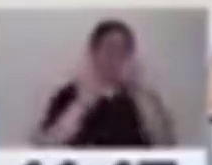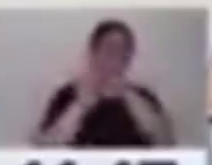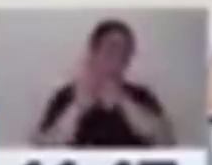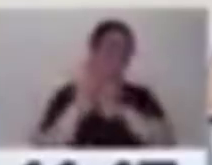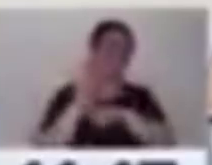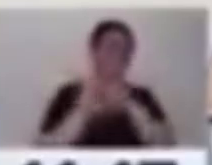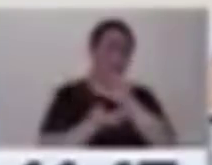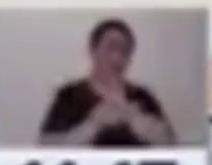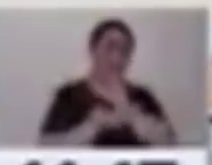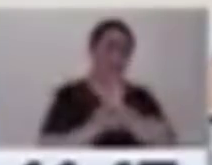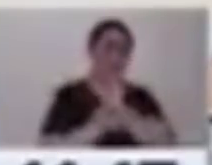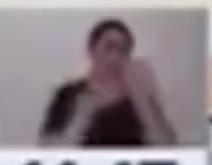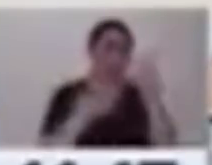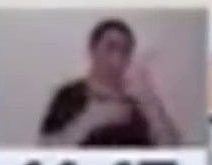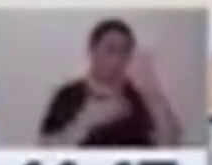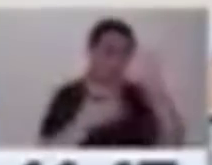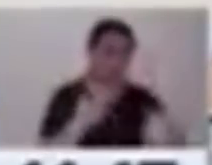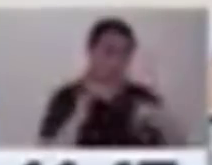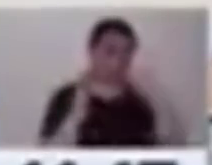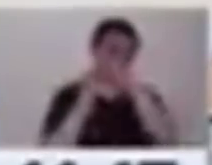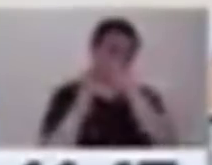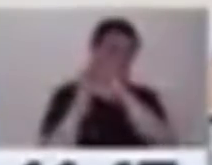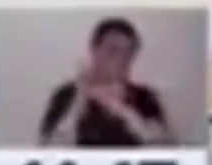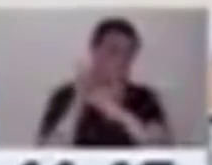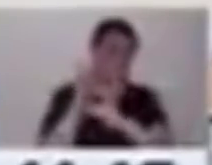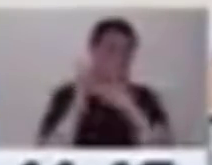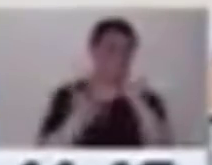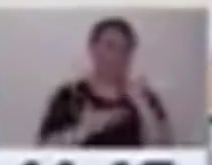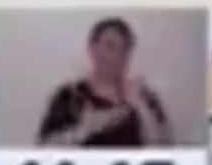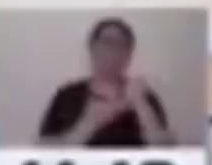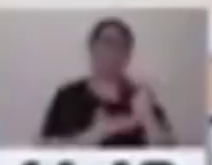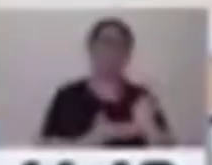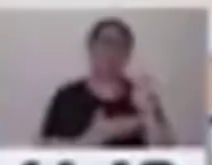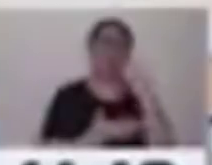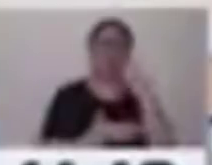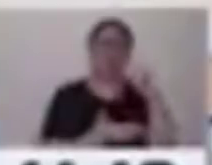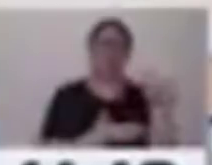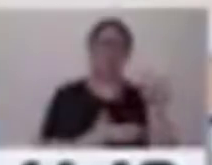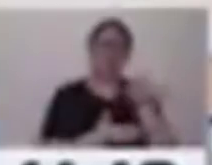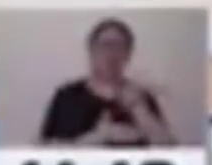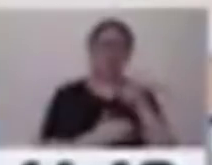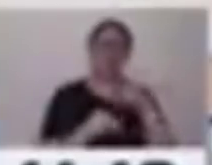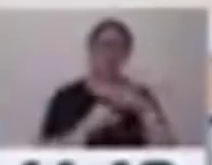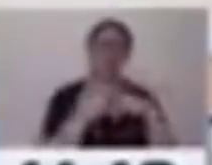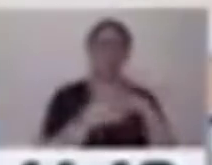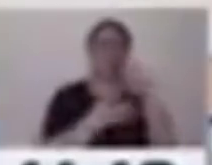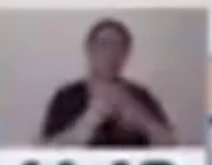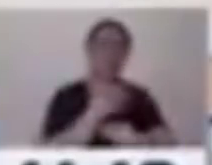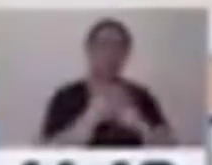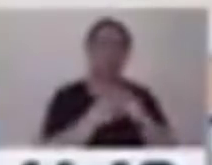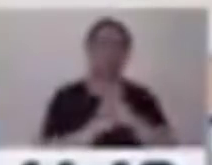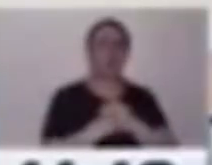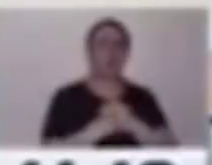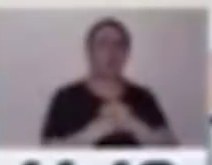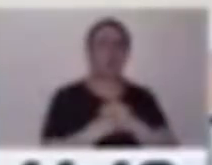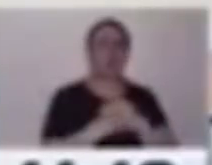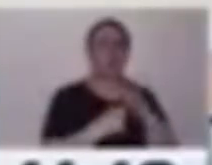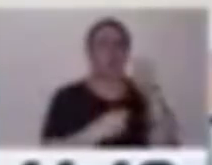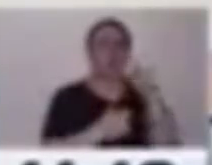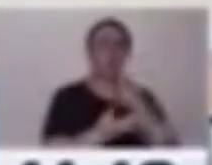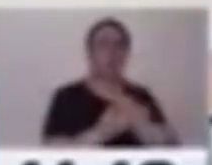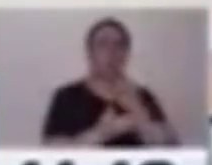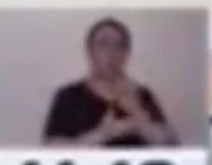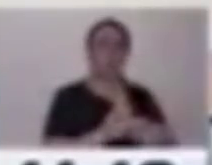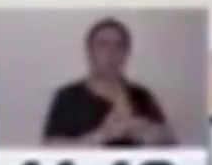ikatlong yugto ng listahanan. Kabuuan po, nasa 97% na ang